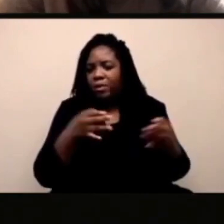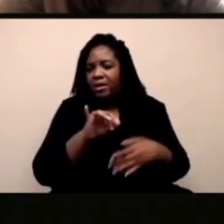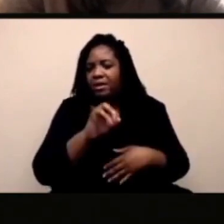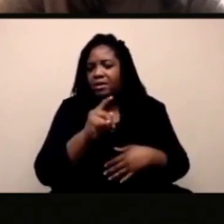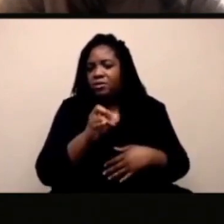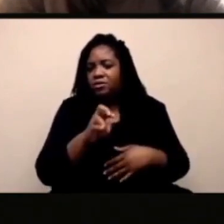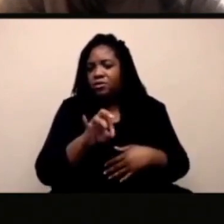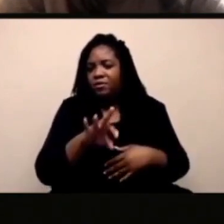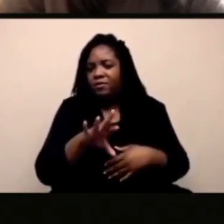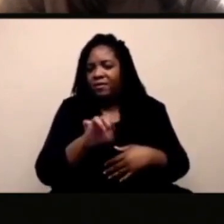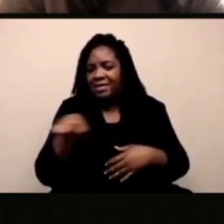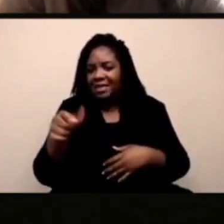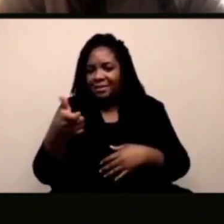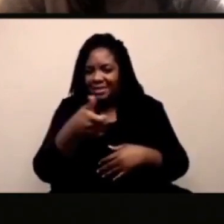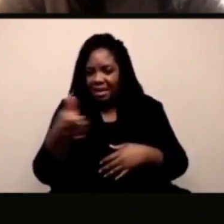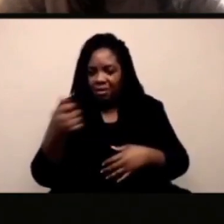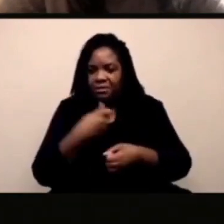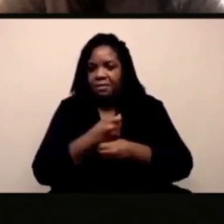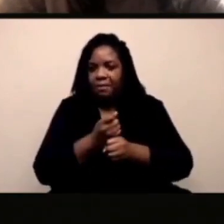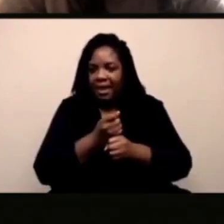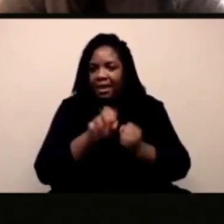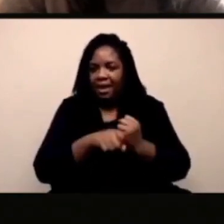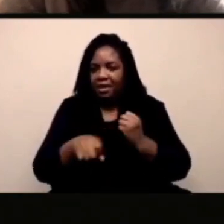チャットから質問が入ってます